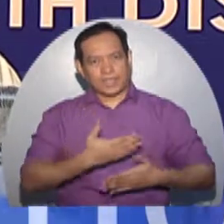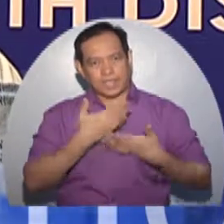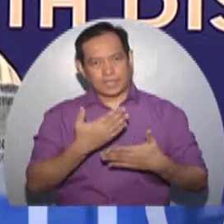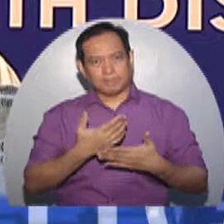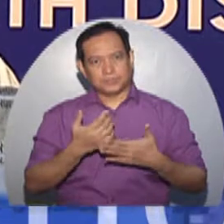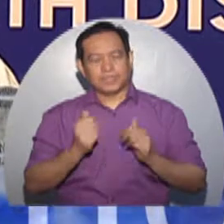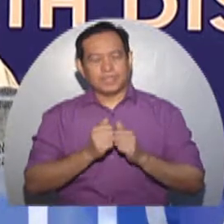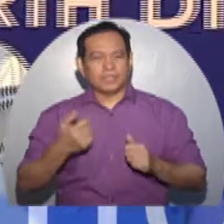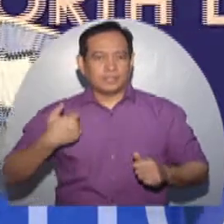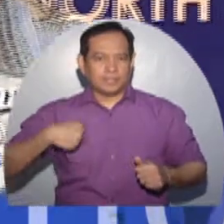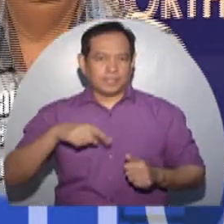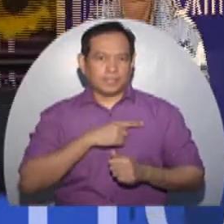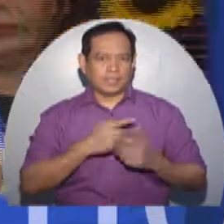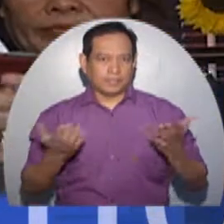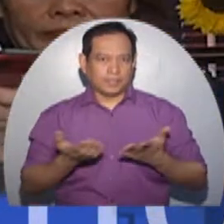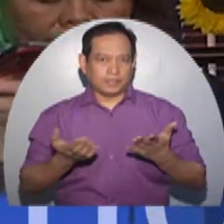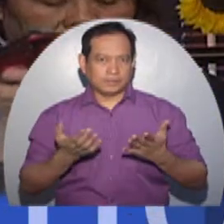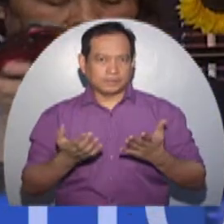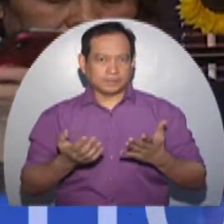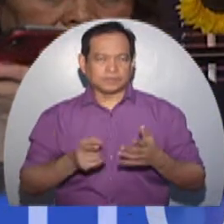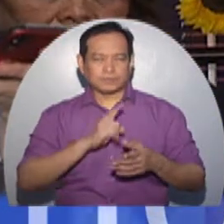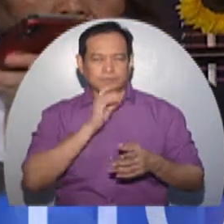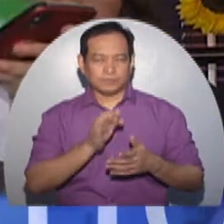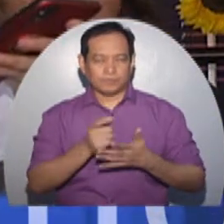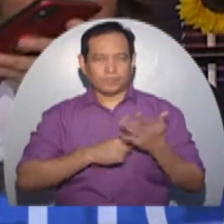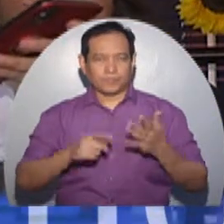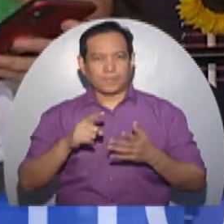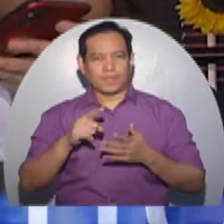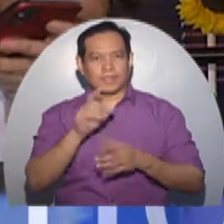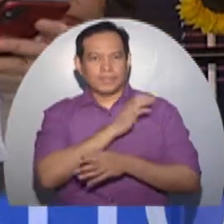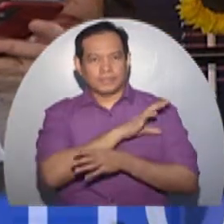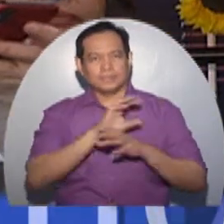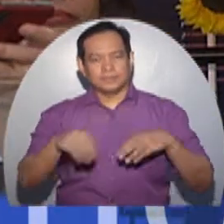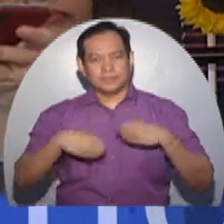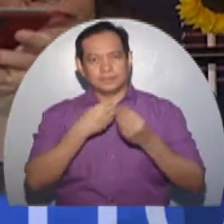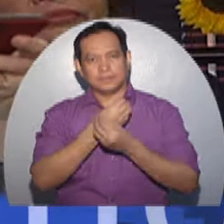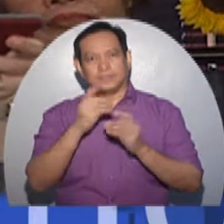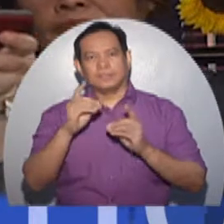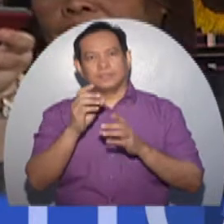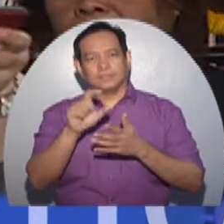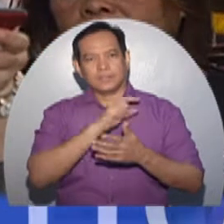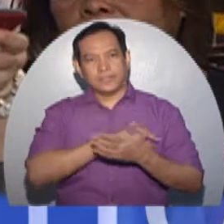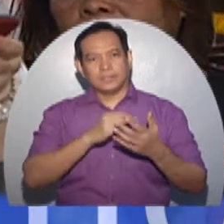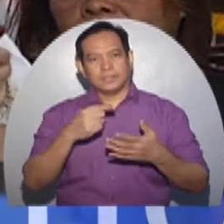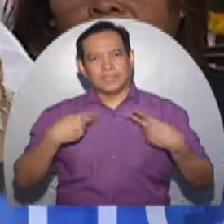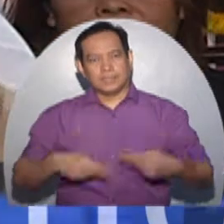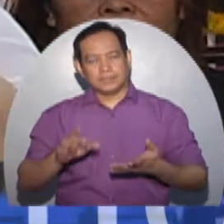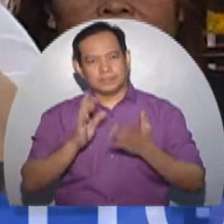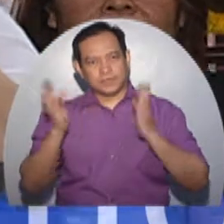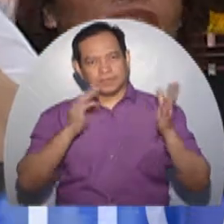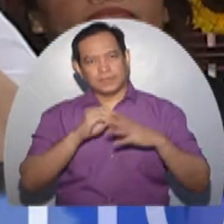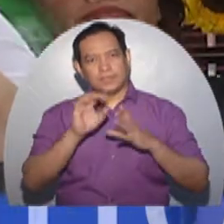ng Talomo North po. Because we know for a fact that these centers can deliver quality health services in the